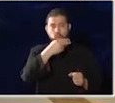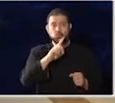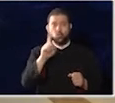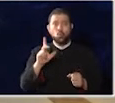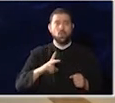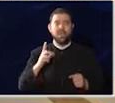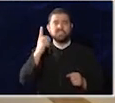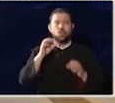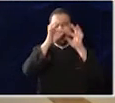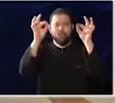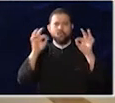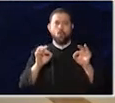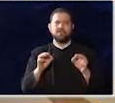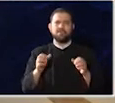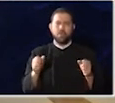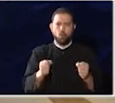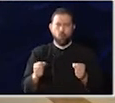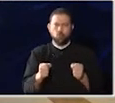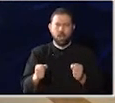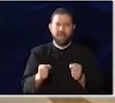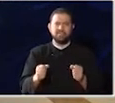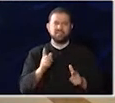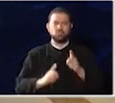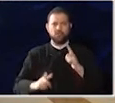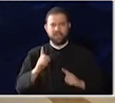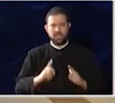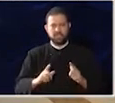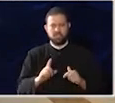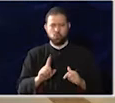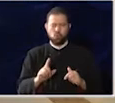asceza nu este o formă controlată de suferință.